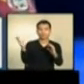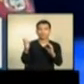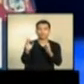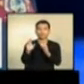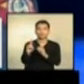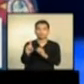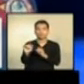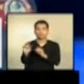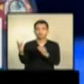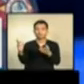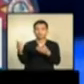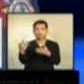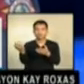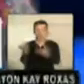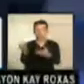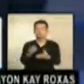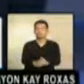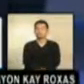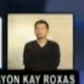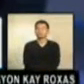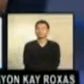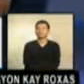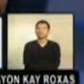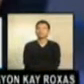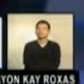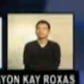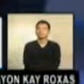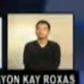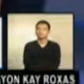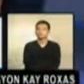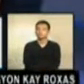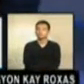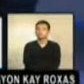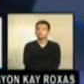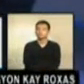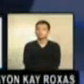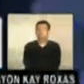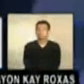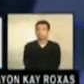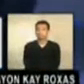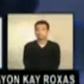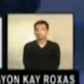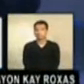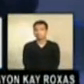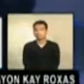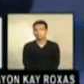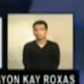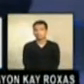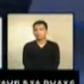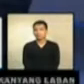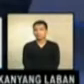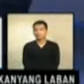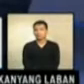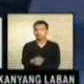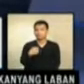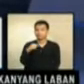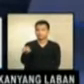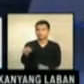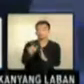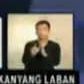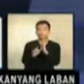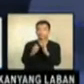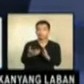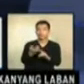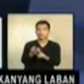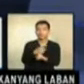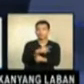po nasasakop yung ano nila. Lugar. Okay. At syempre, sir, bibigyan nyo rin sila ng abogado